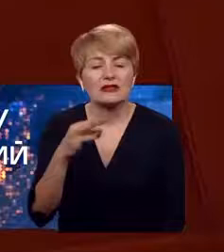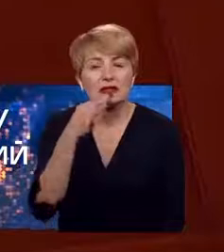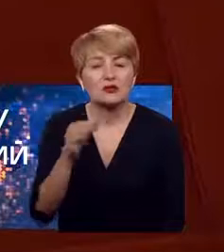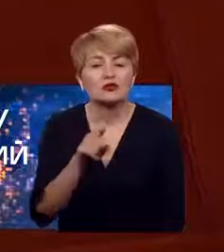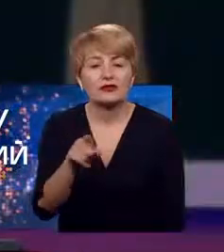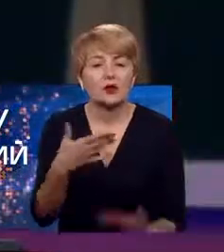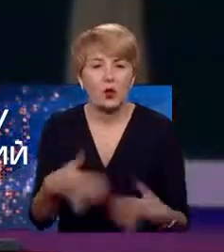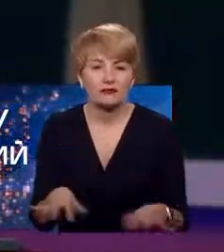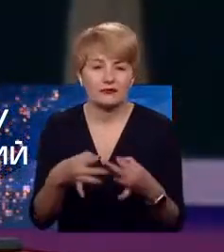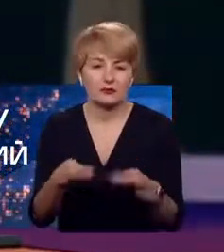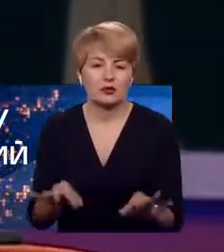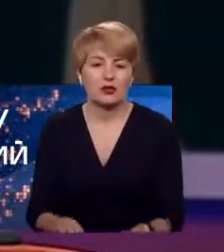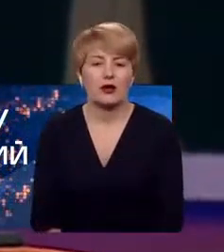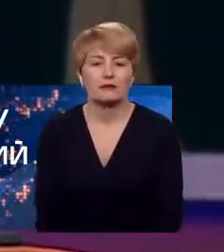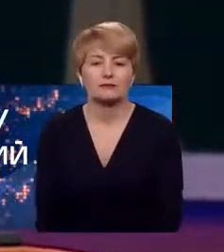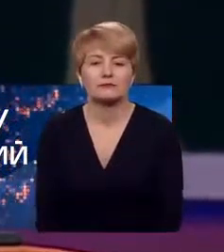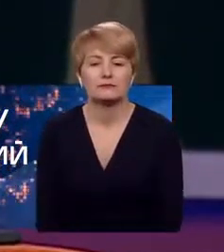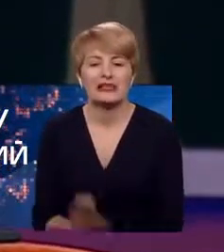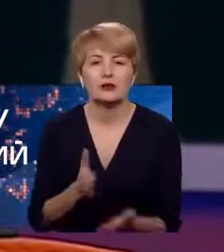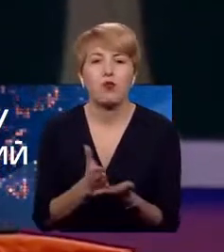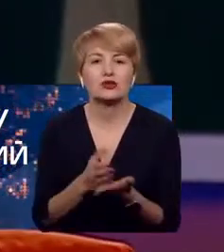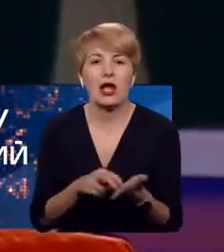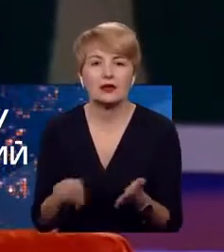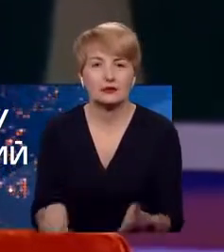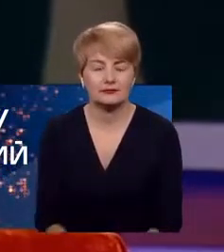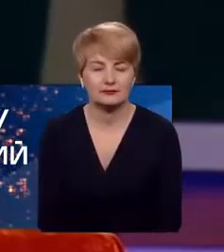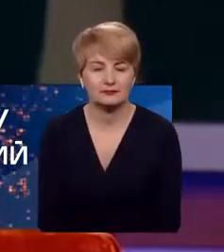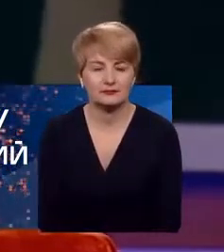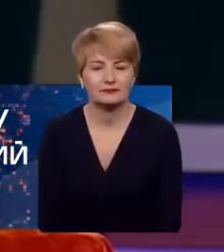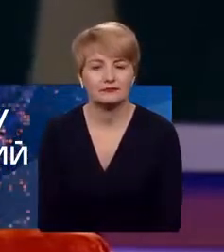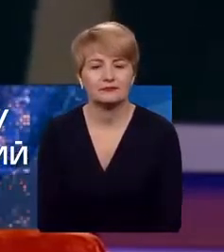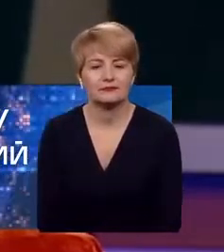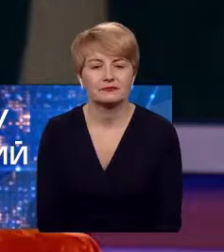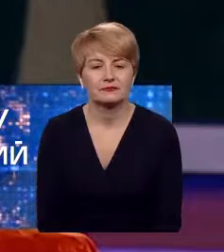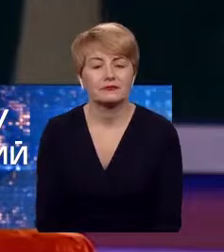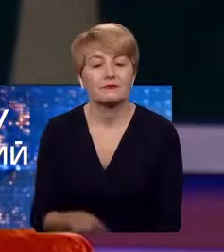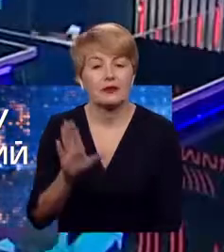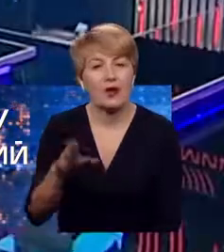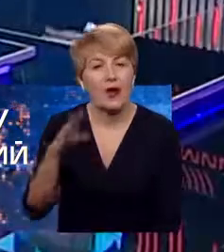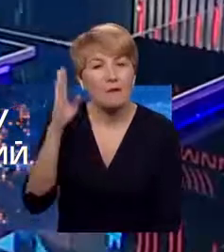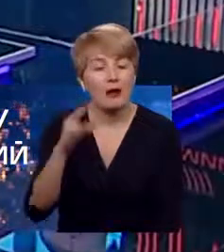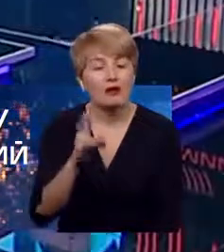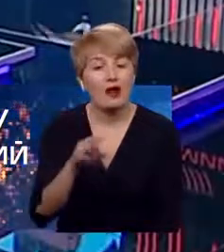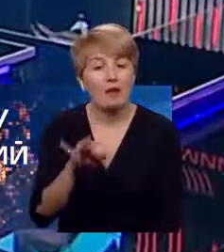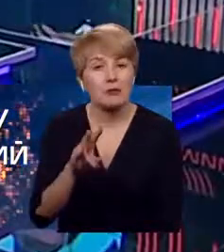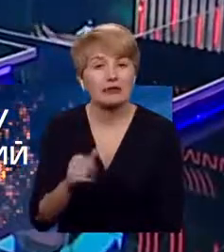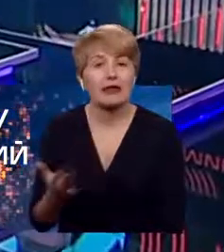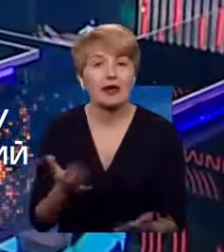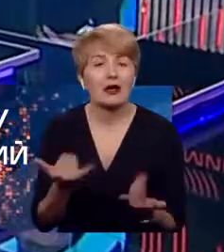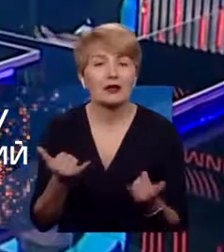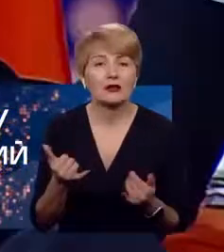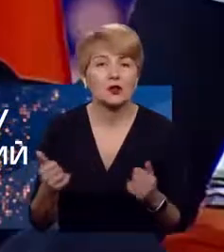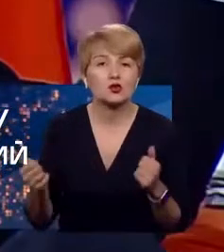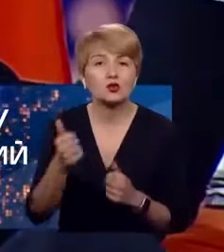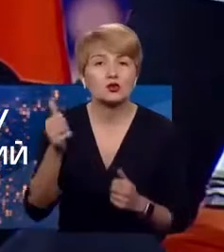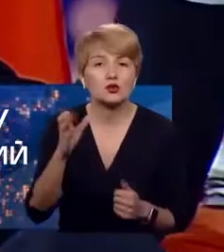що він його вже відпускає. Гройсман сказав? Ну, це справи Гройсману. Окрім пана Капліна, який сьогодні суперстар, тільки не